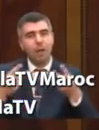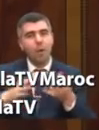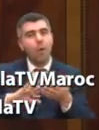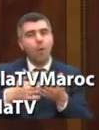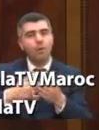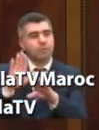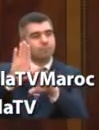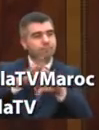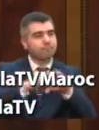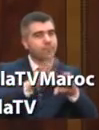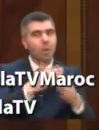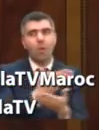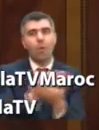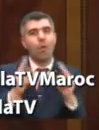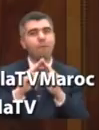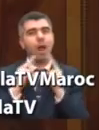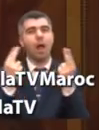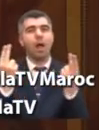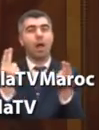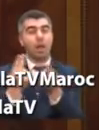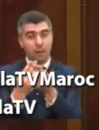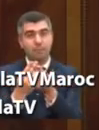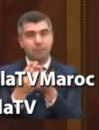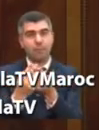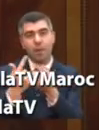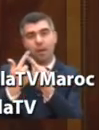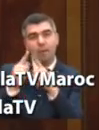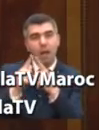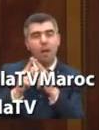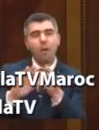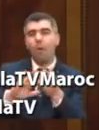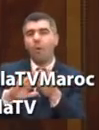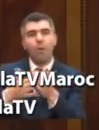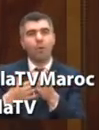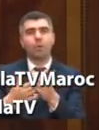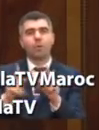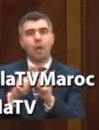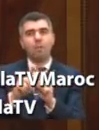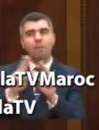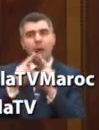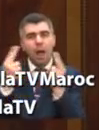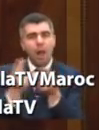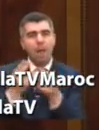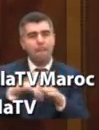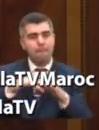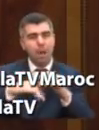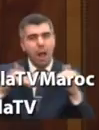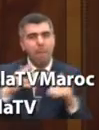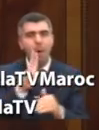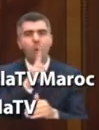للضمائر الحية في هذا العالم على مستوى مختلف مواقع المؤسسات، سواء كانت دولية، برلمانية،